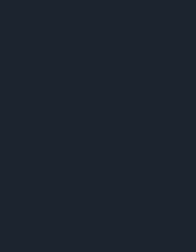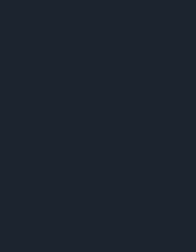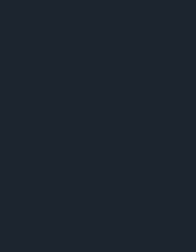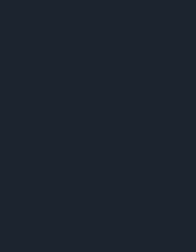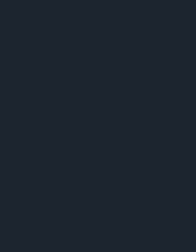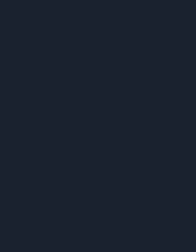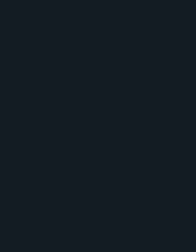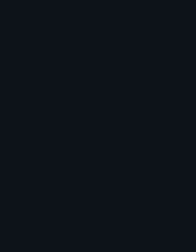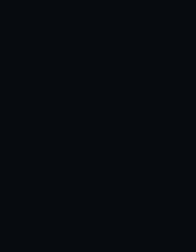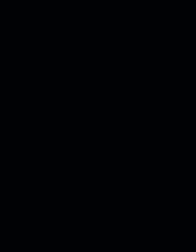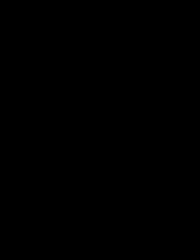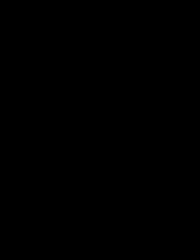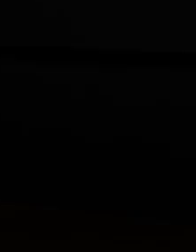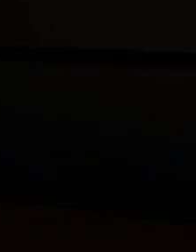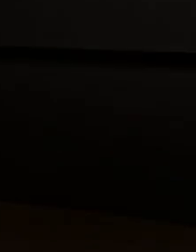Dziękujemy.